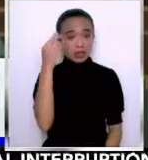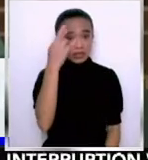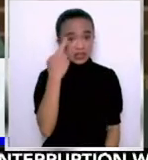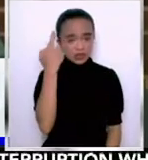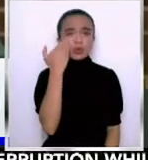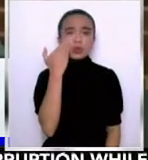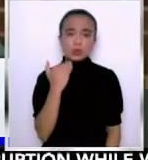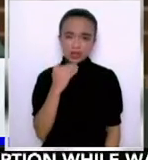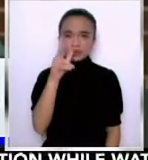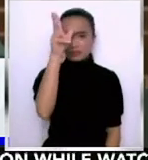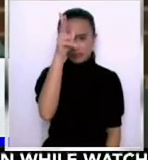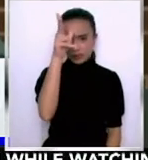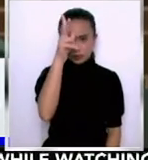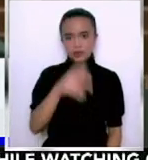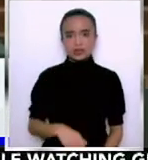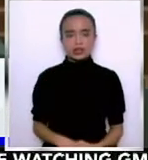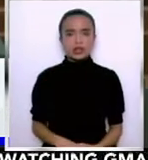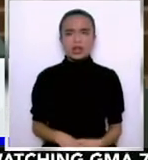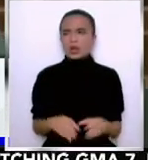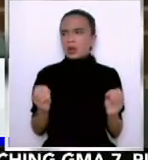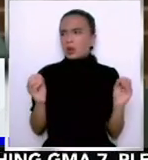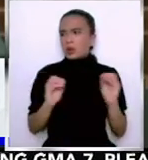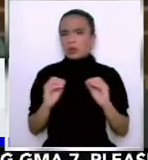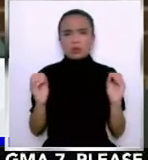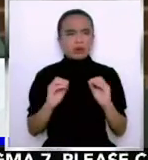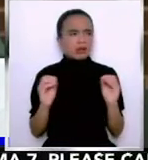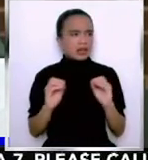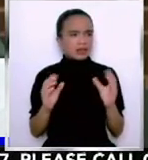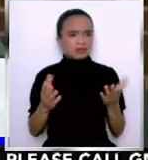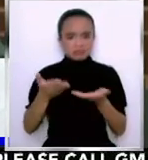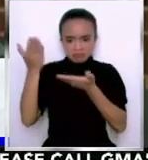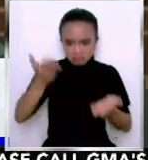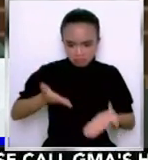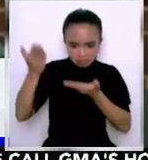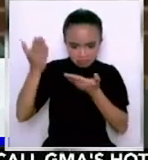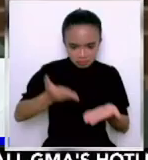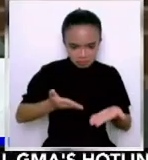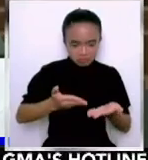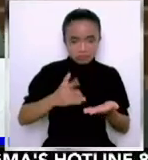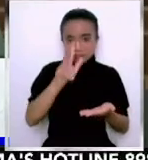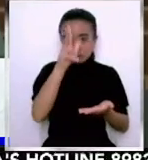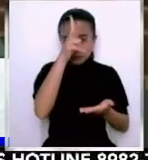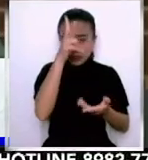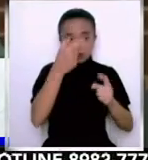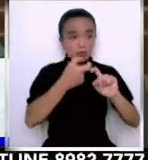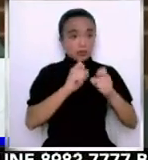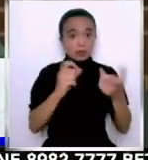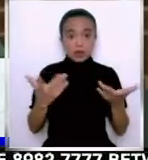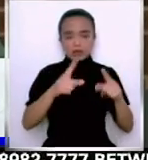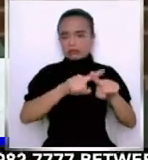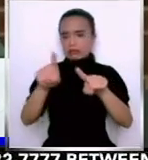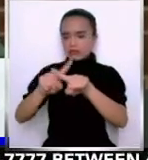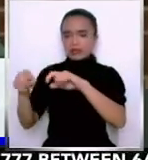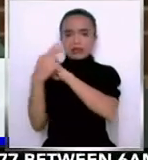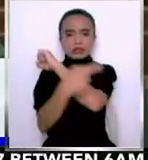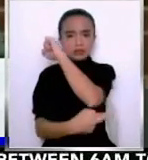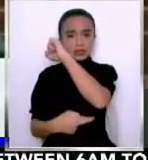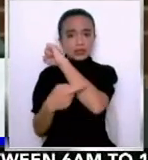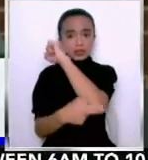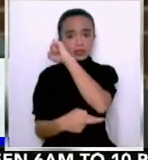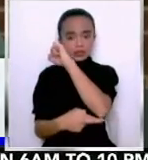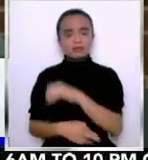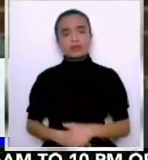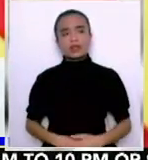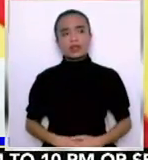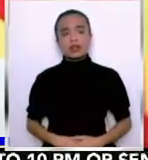So wala masyadong nagpaparating ng manok from other regions, no? That's why